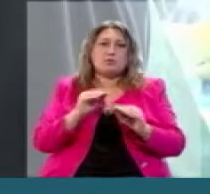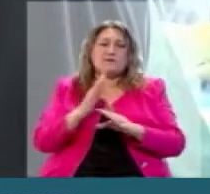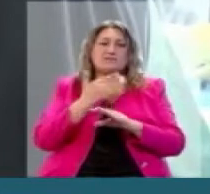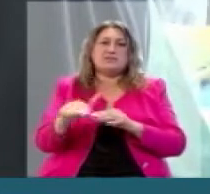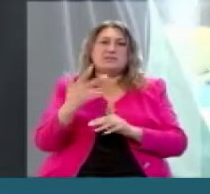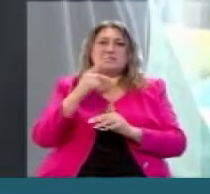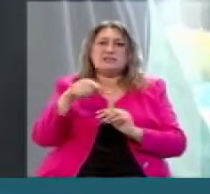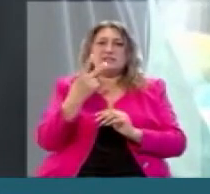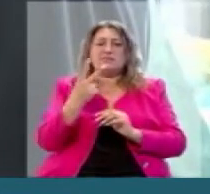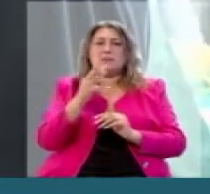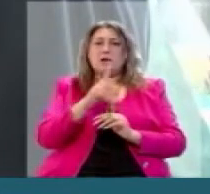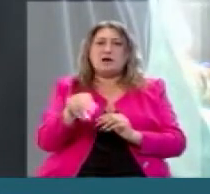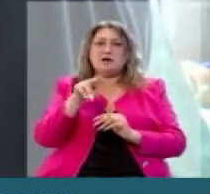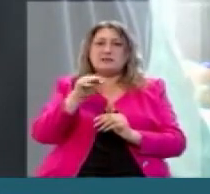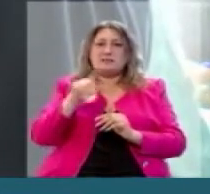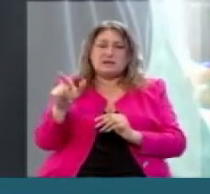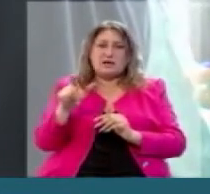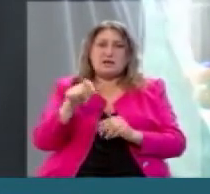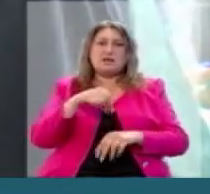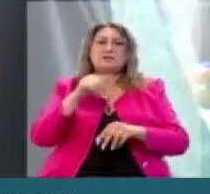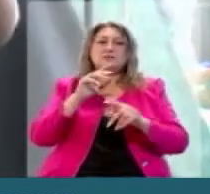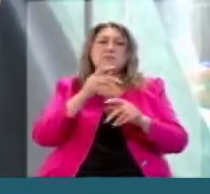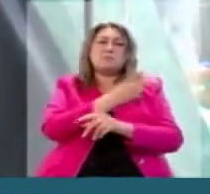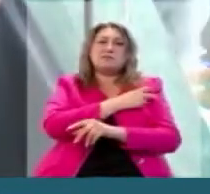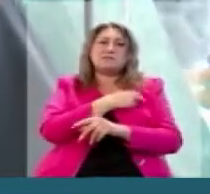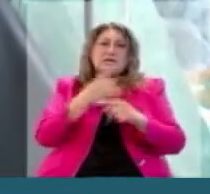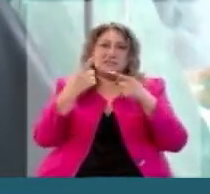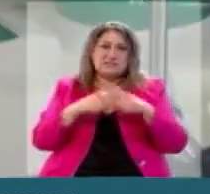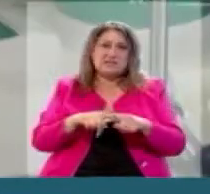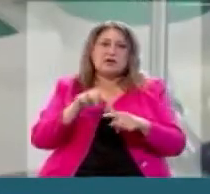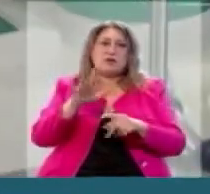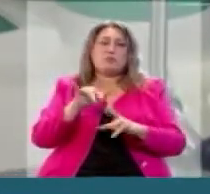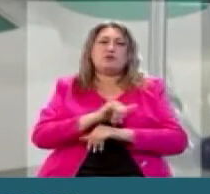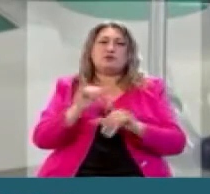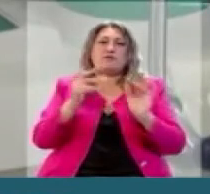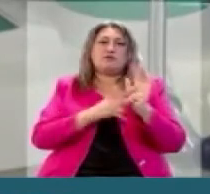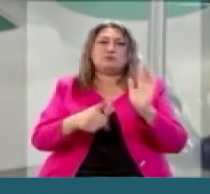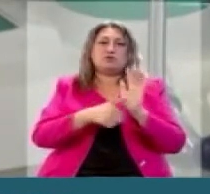выделено 3,2 миллиарда тенге. Оснащенность медицинской техникой увеличится с